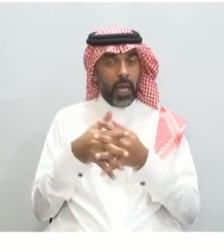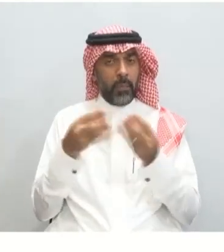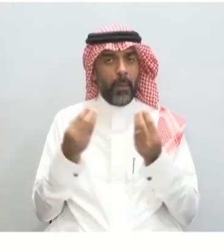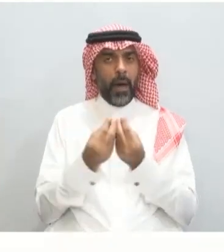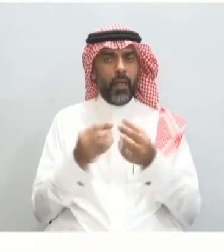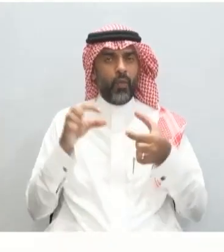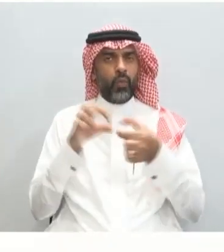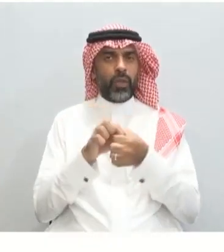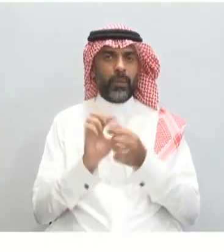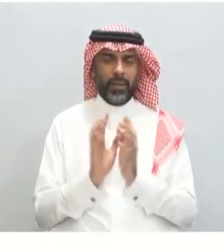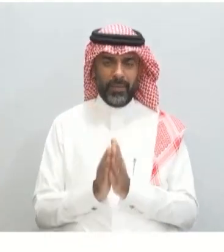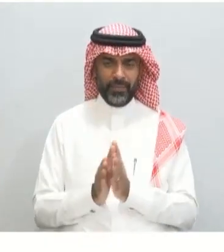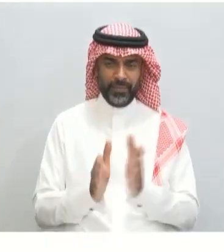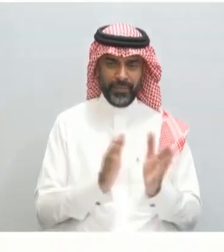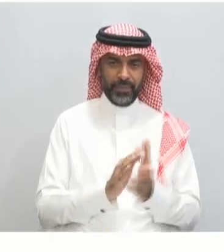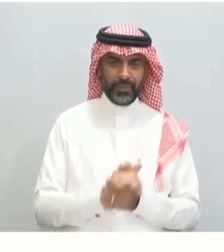مع بعضها